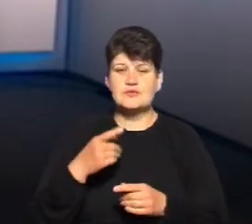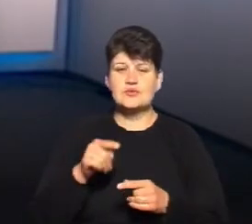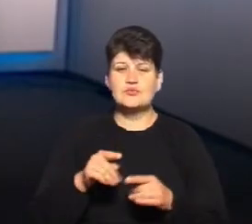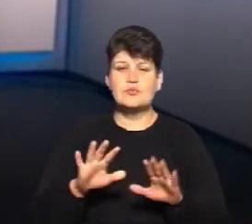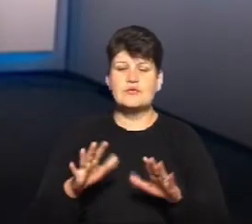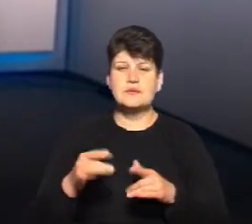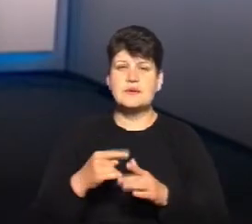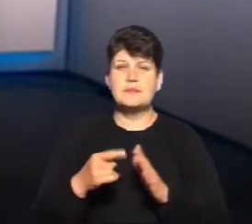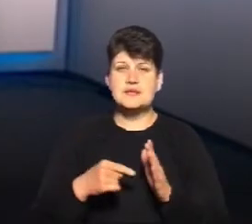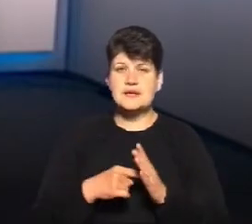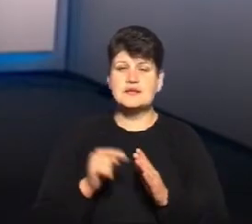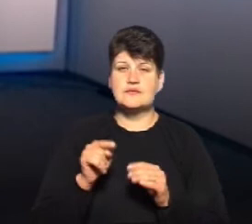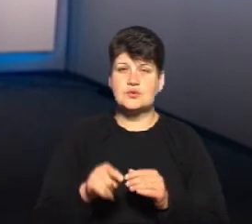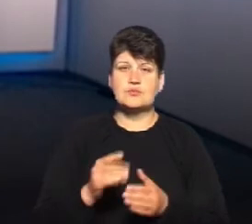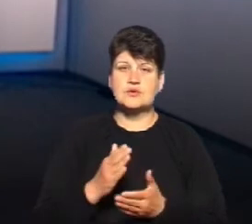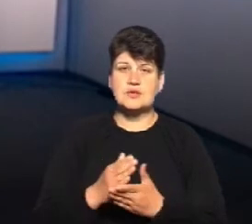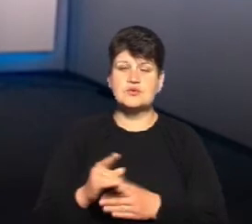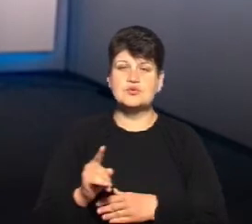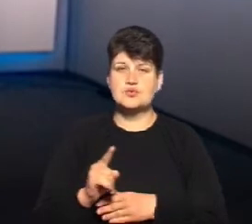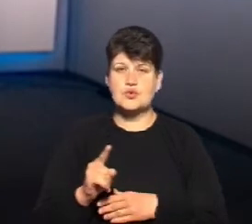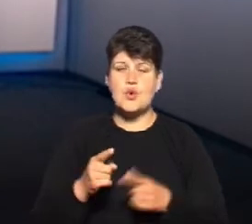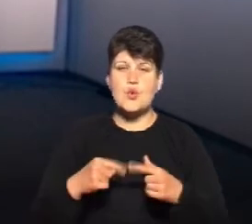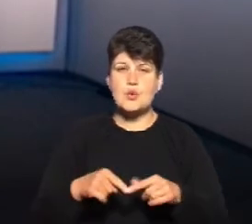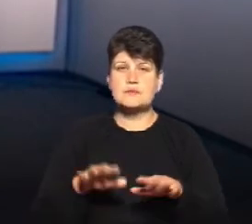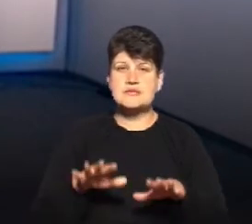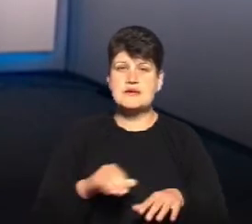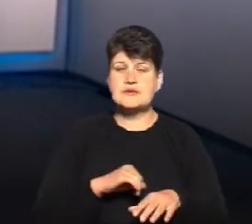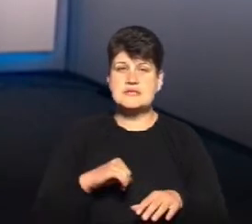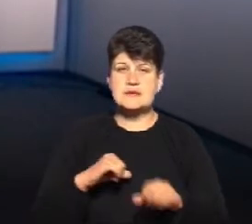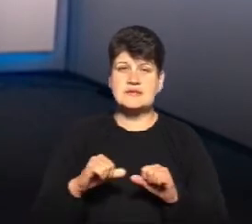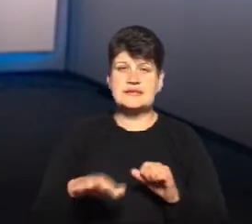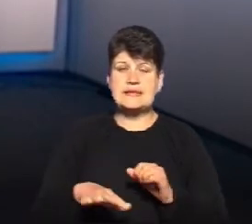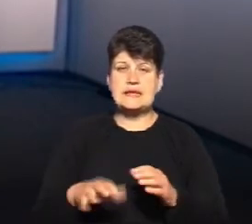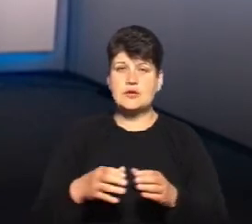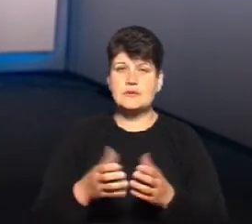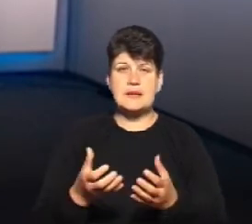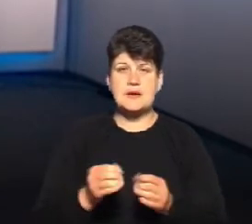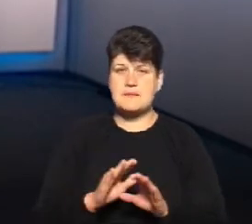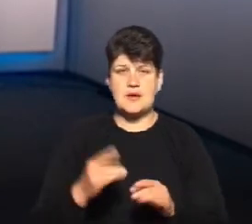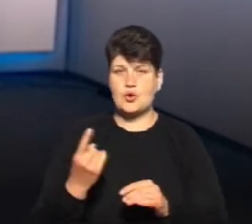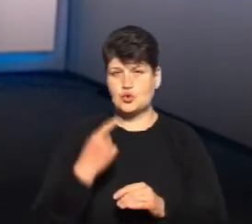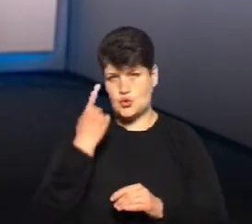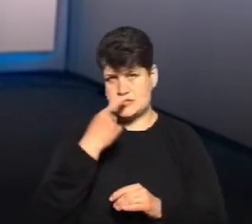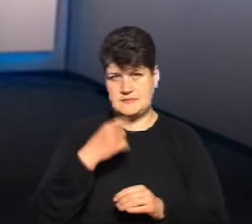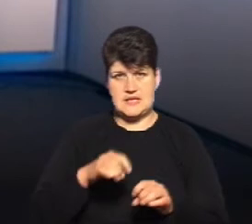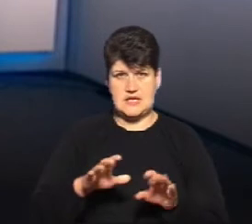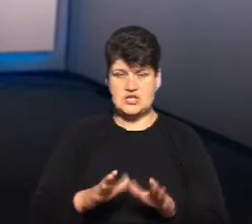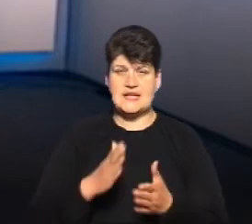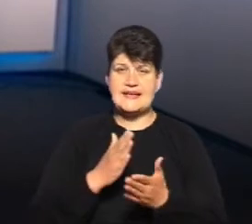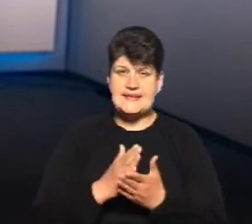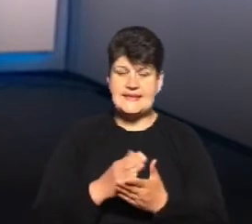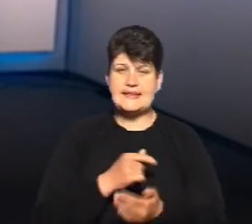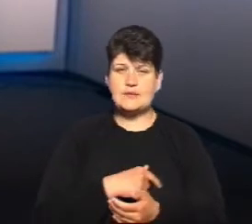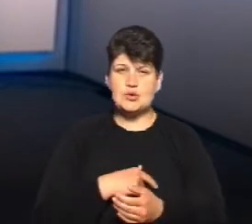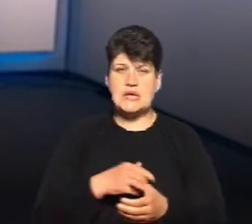тому полягає, що орган місцевого самоврядування, територіальна громада, там не приймає голова одноосібне рішення. Є відповідно депутатський корпус,